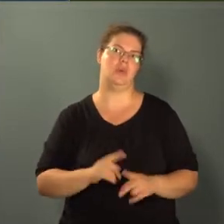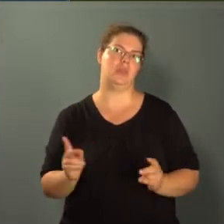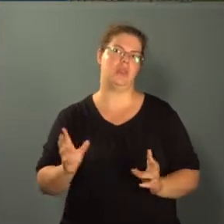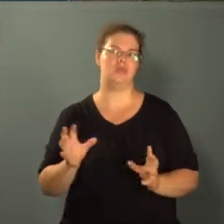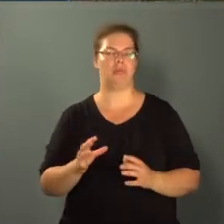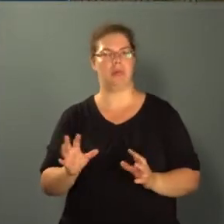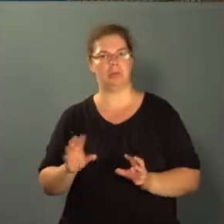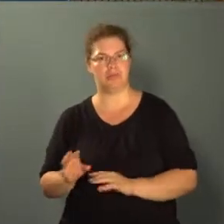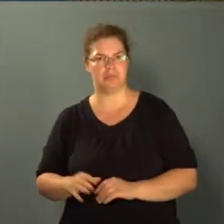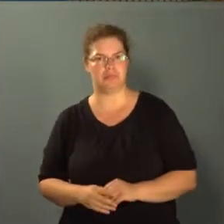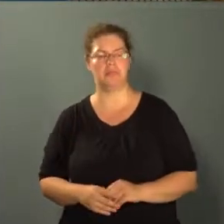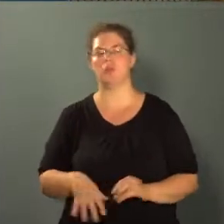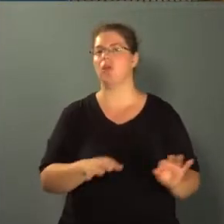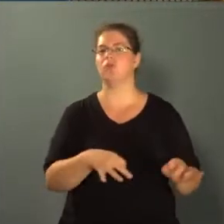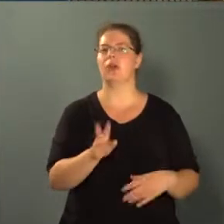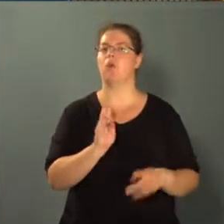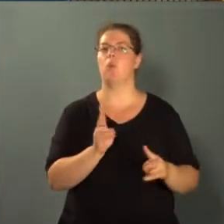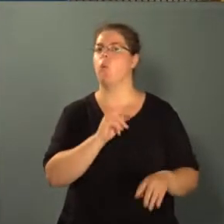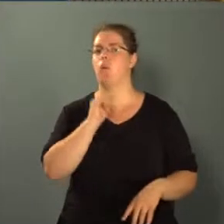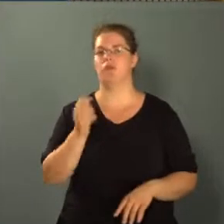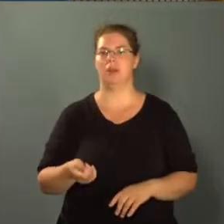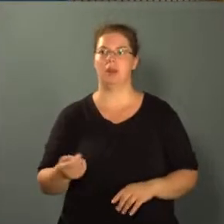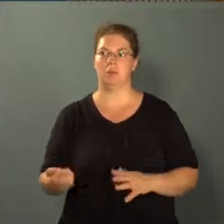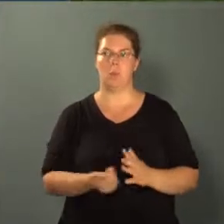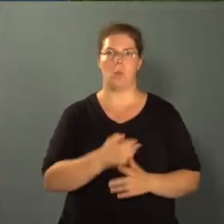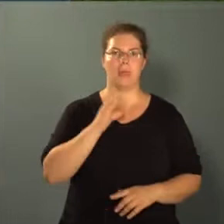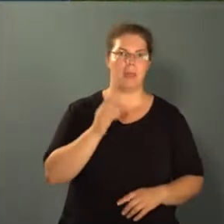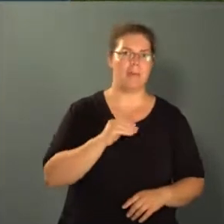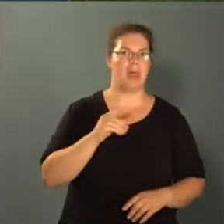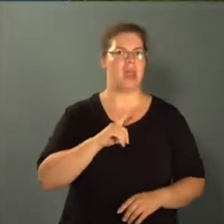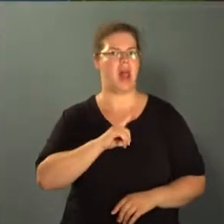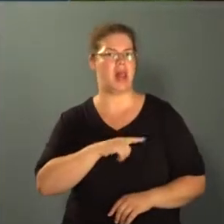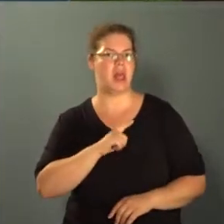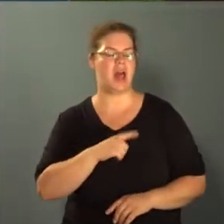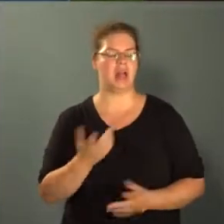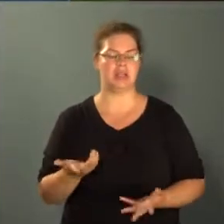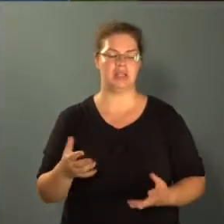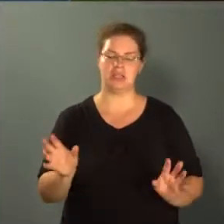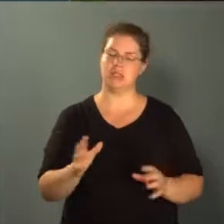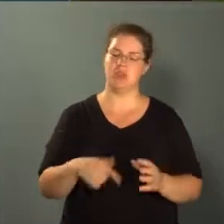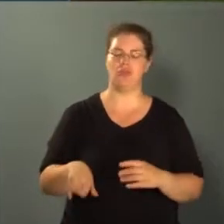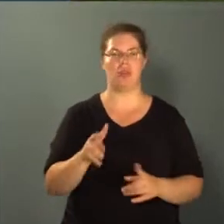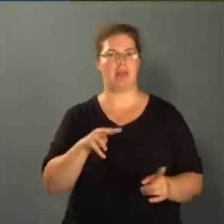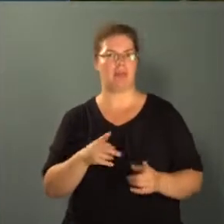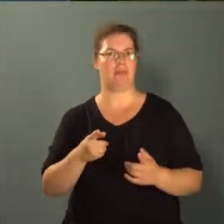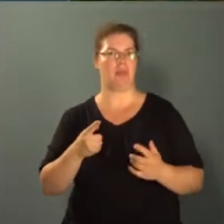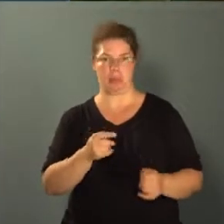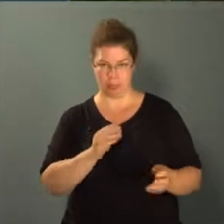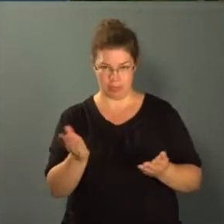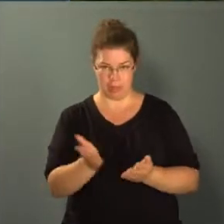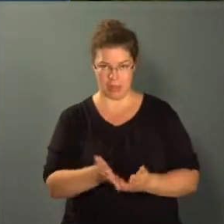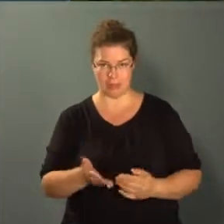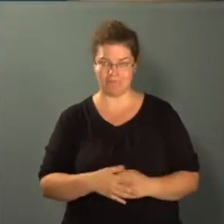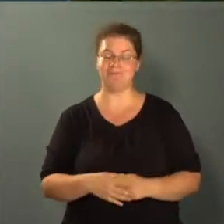összeérjen. A felkészülés hogy sikerült? A új emberek lelkileg, társaság szempontjából